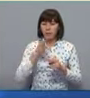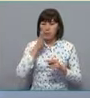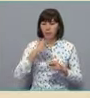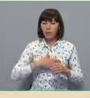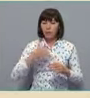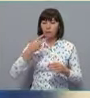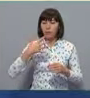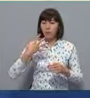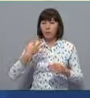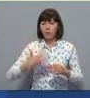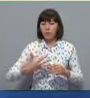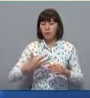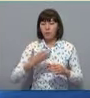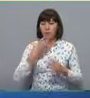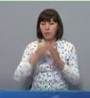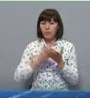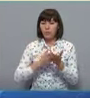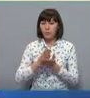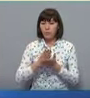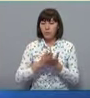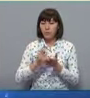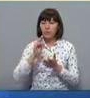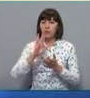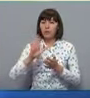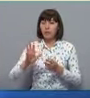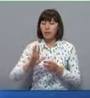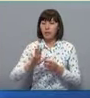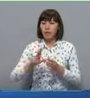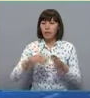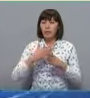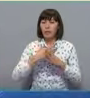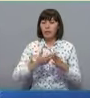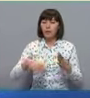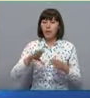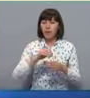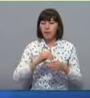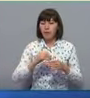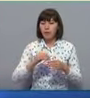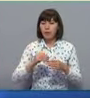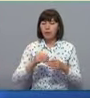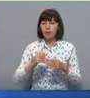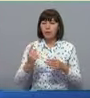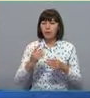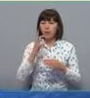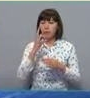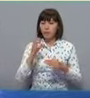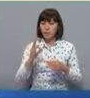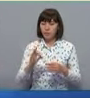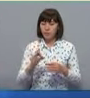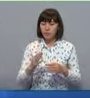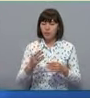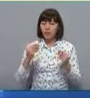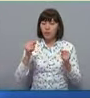35 адам өзіміздің қызметкерлер пәтермен қолдау көрсеттік. Онда өздеріңіз айтқандай первоначальный взнос дейміз. Үйдің